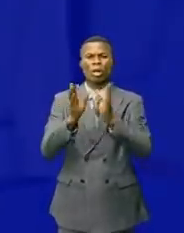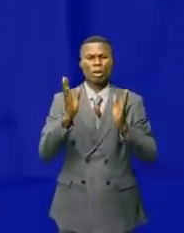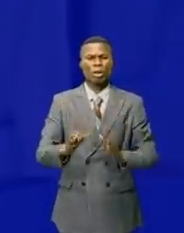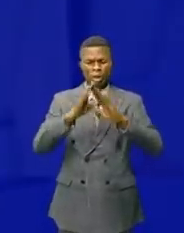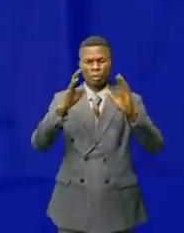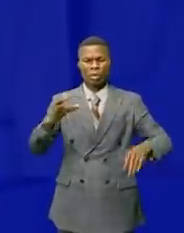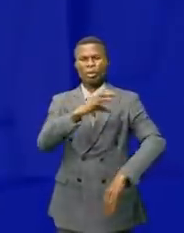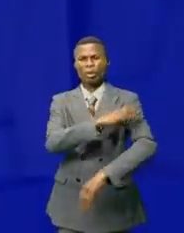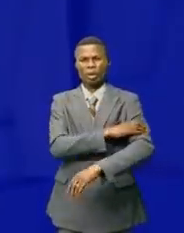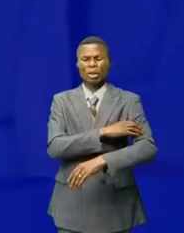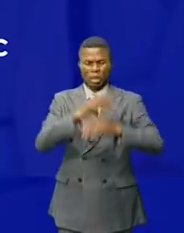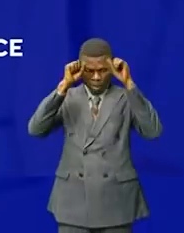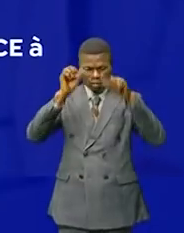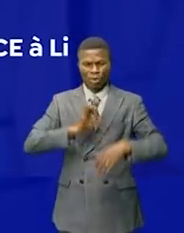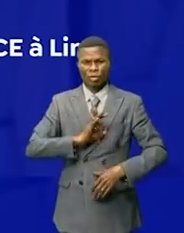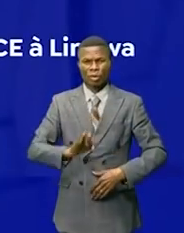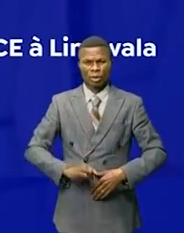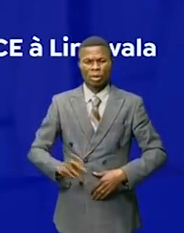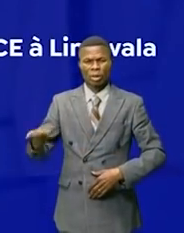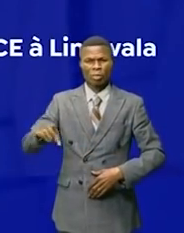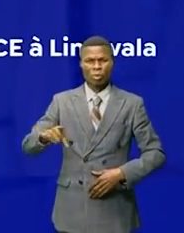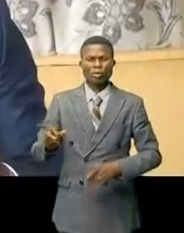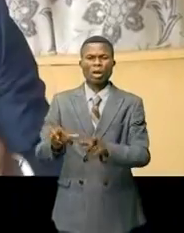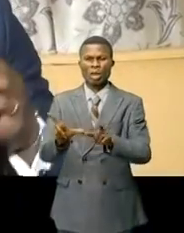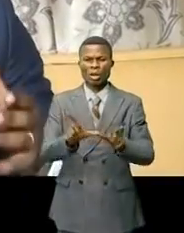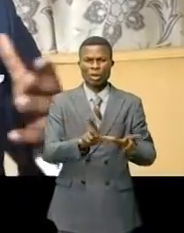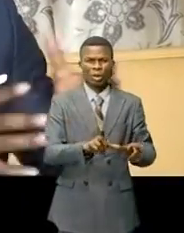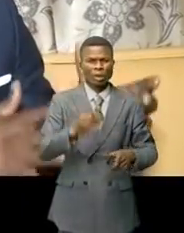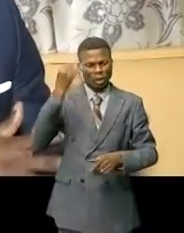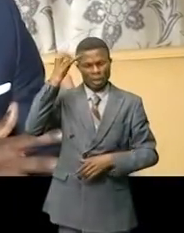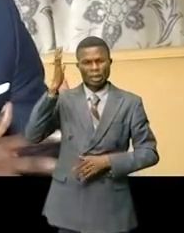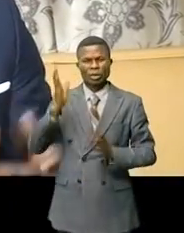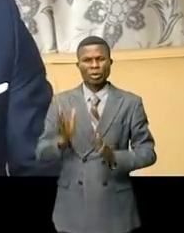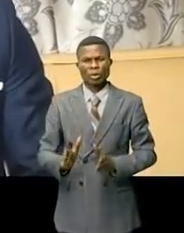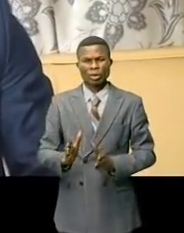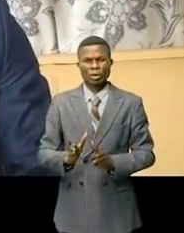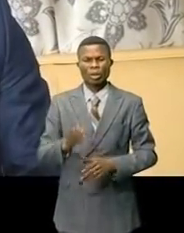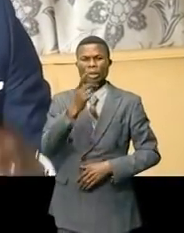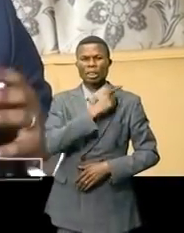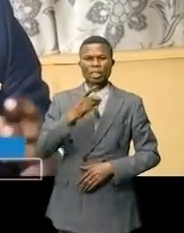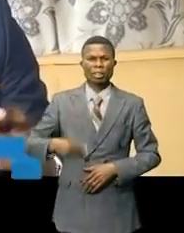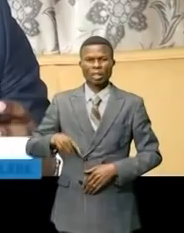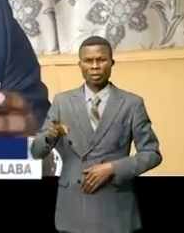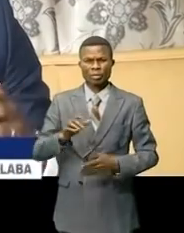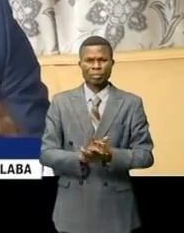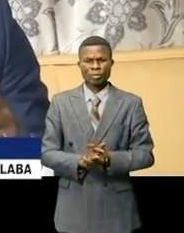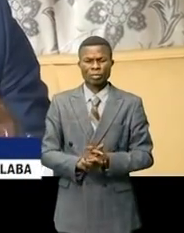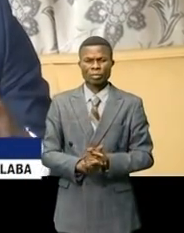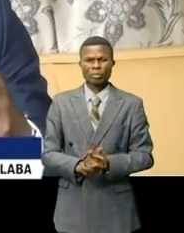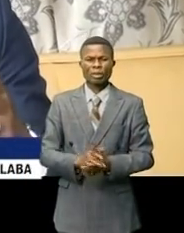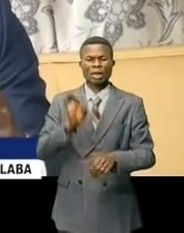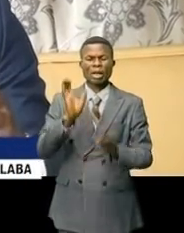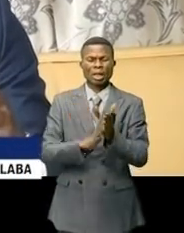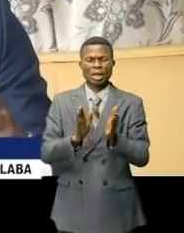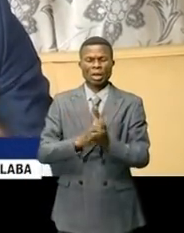maison civile du chef de l'état province de là-bas et initiateur david et histoire le club d excellence veut être la